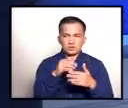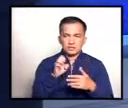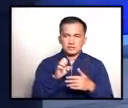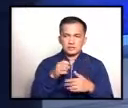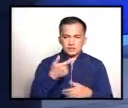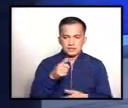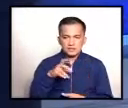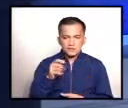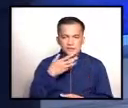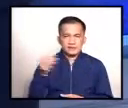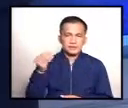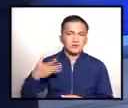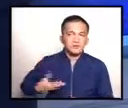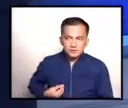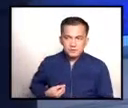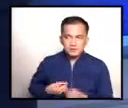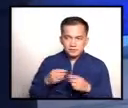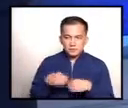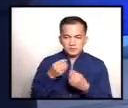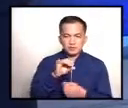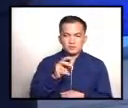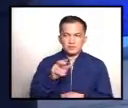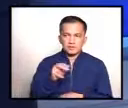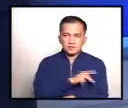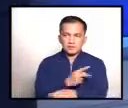graft and corruption. At mabibigyan din ng ombudsman